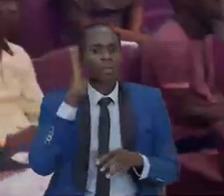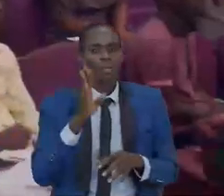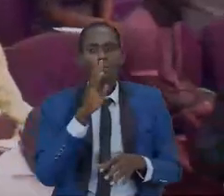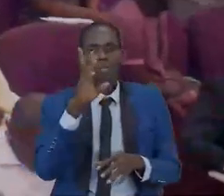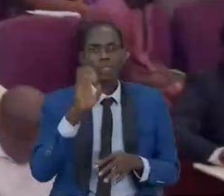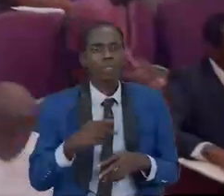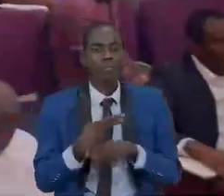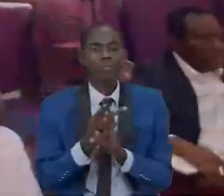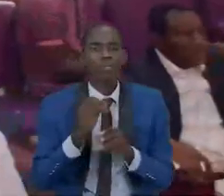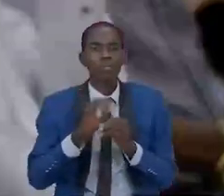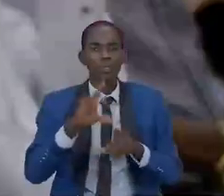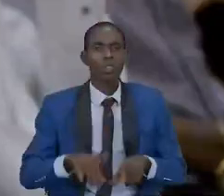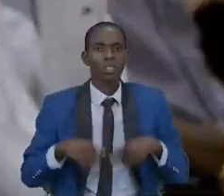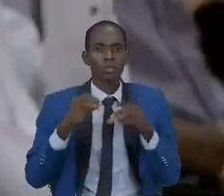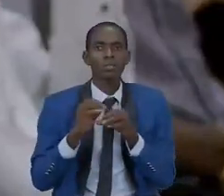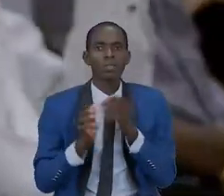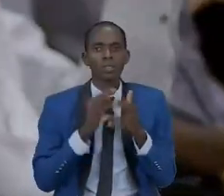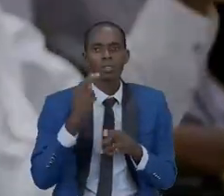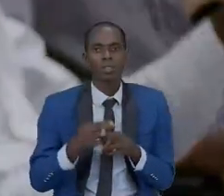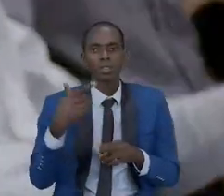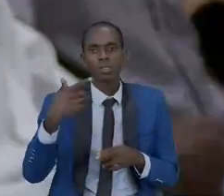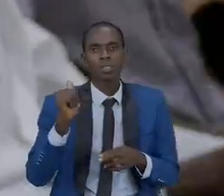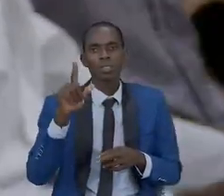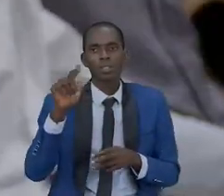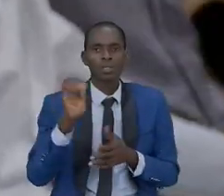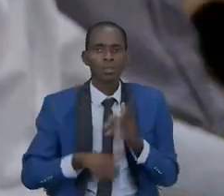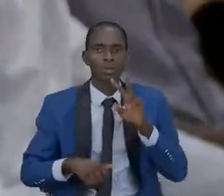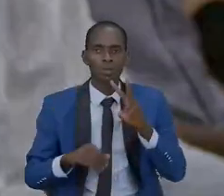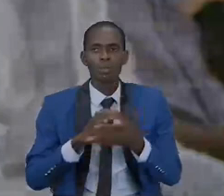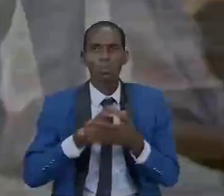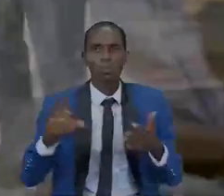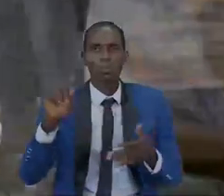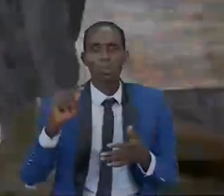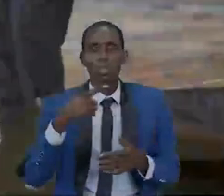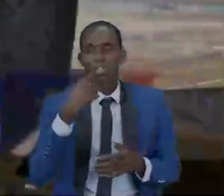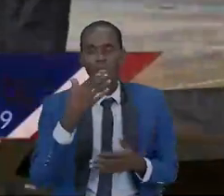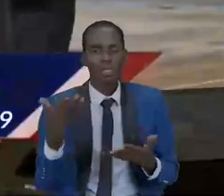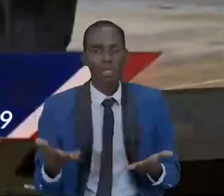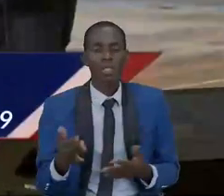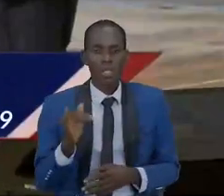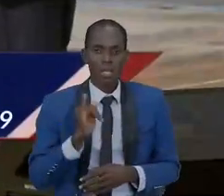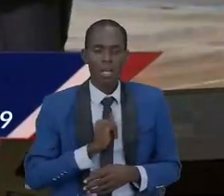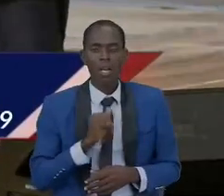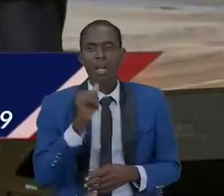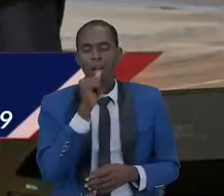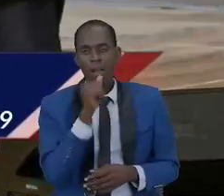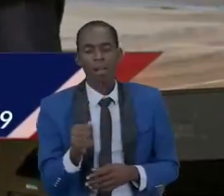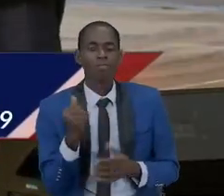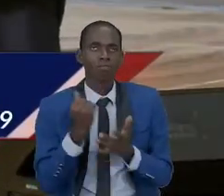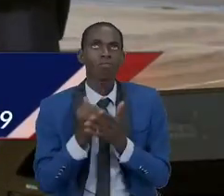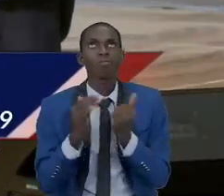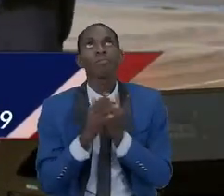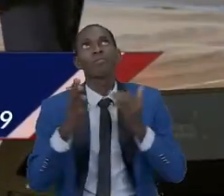au nom de Jésus Galates chapitre 5 verset 20 Galates chapitre 5 verset 20